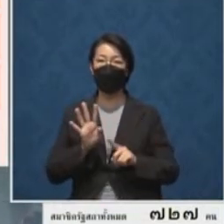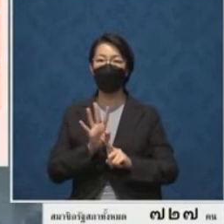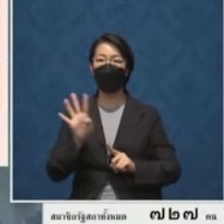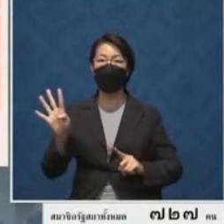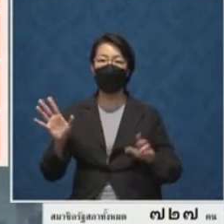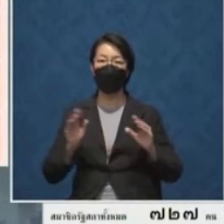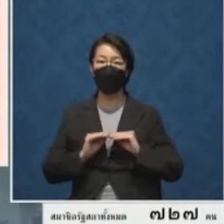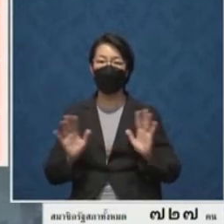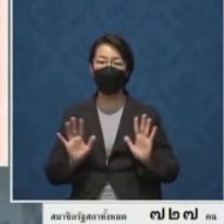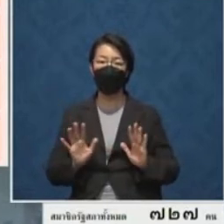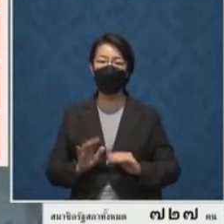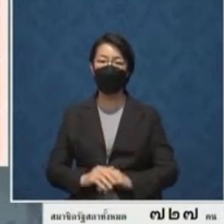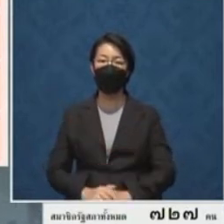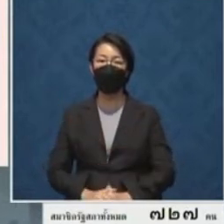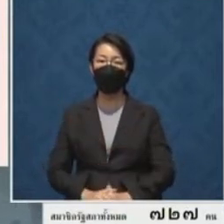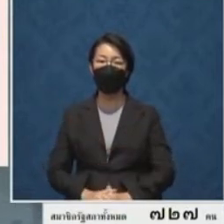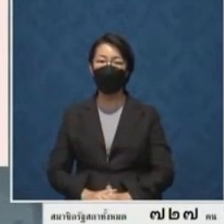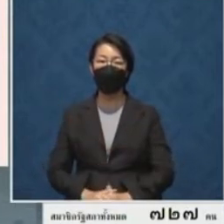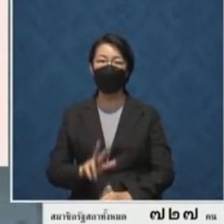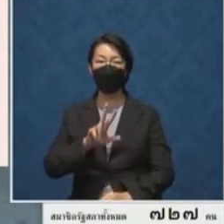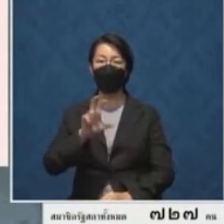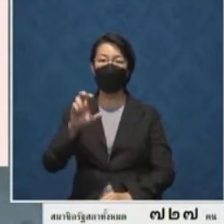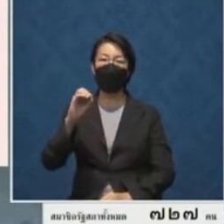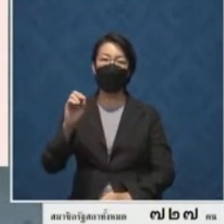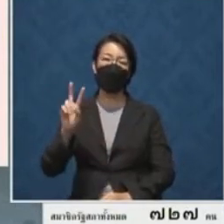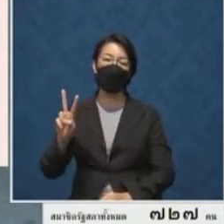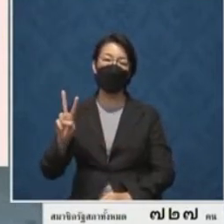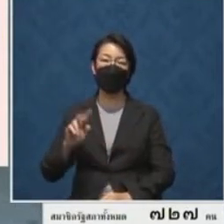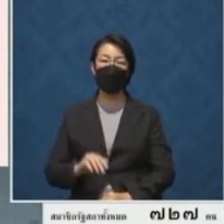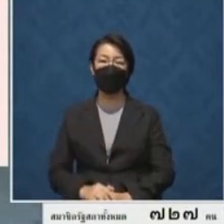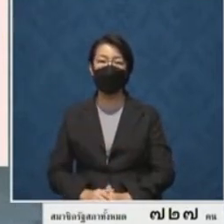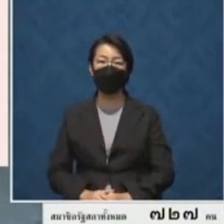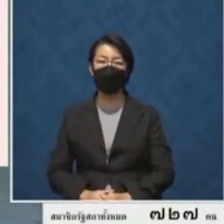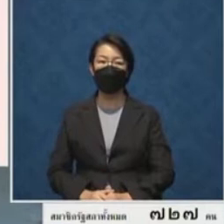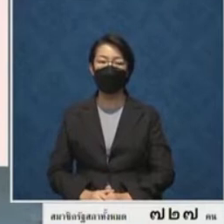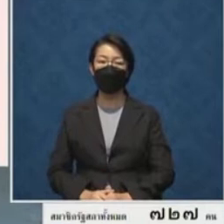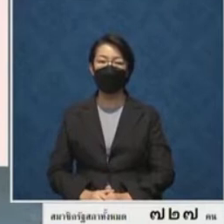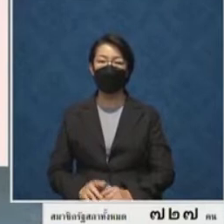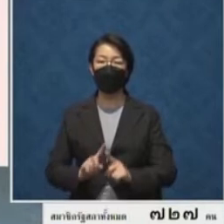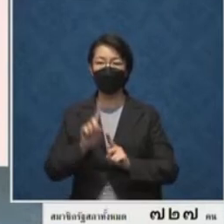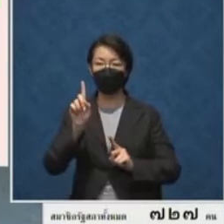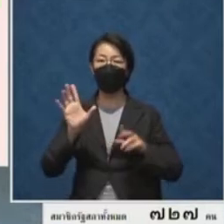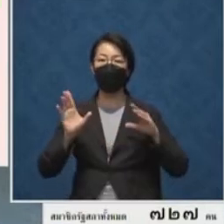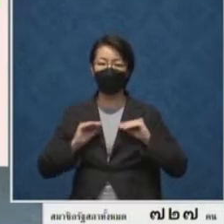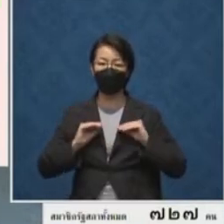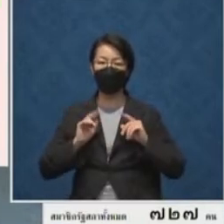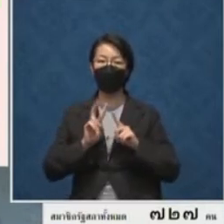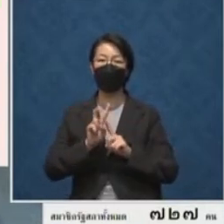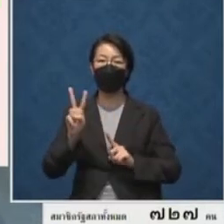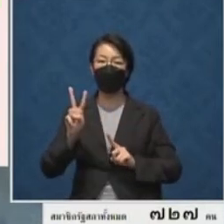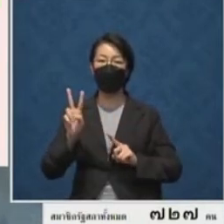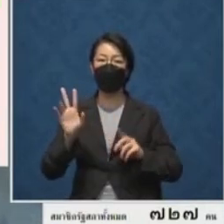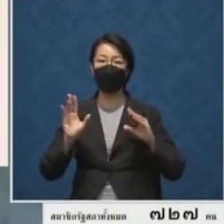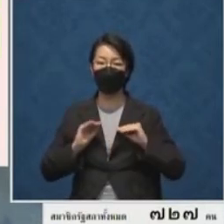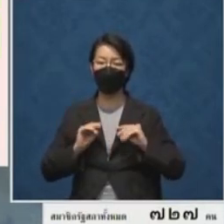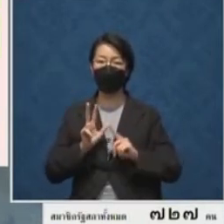302นายประสิทธิ์วุฒินันชัย 1รับหลักการ 2รับหลักการ3รับหลัก